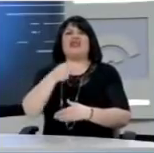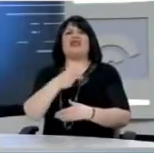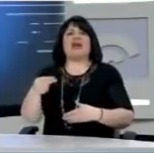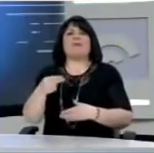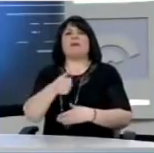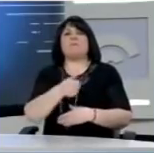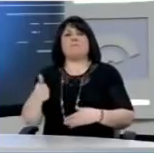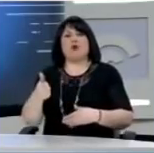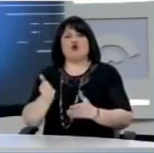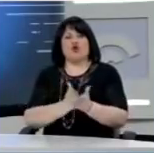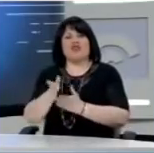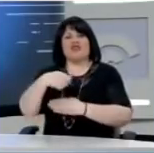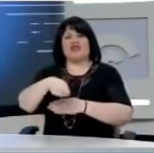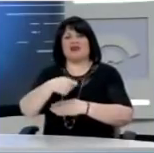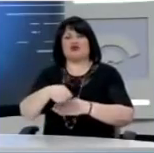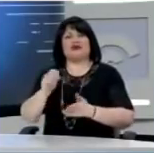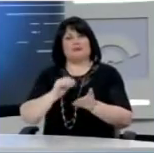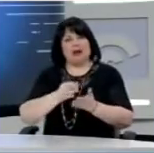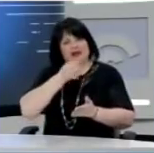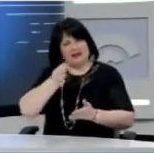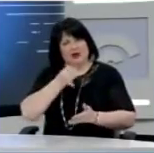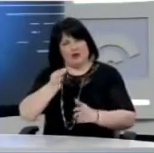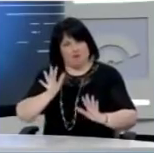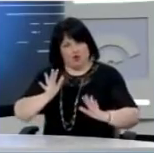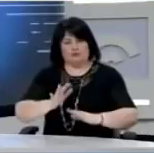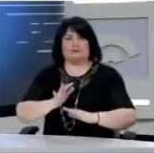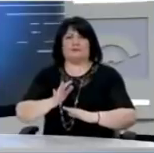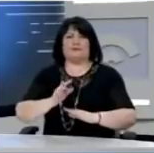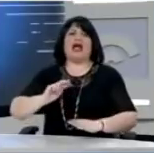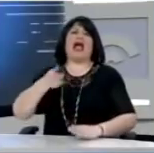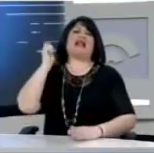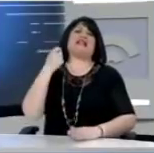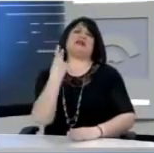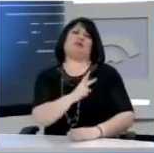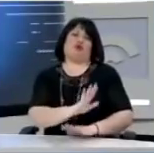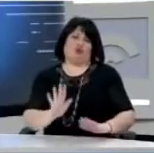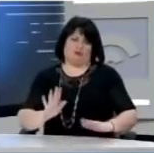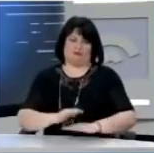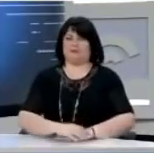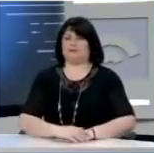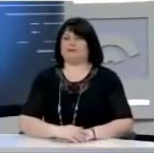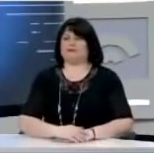αφορά μόνο τη δικαιοσύνη, θέλω να το επισημάνω αυτό, στην αντιπολιτευτική σας φαρέτρα.